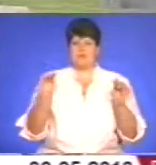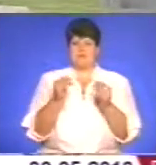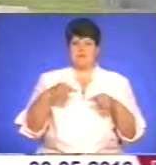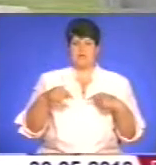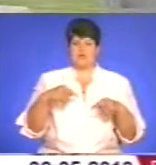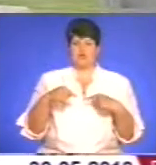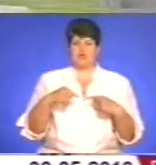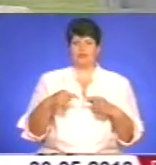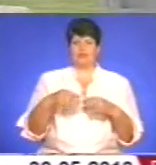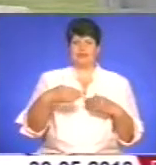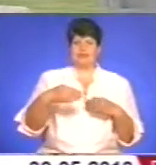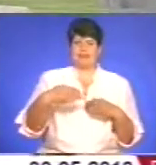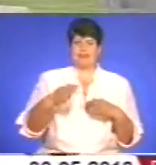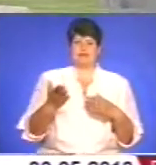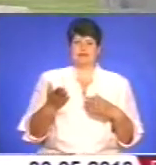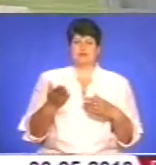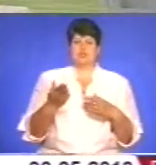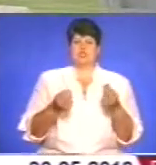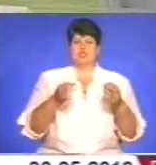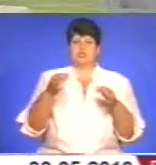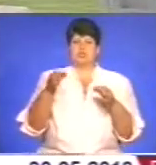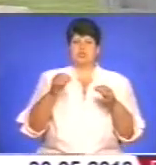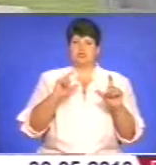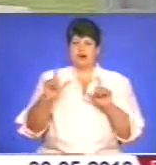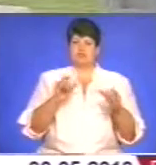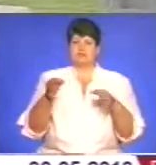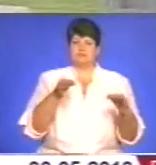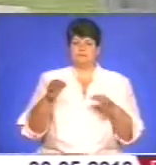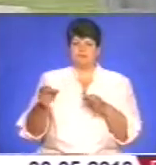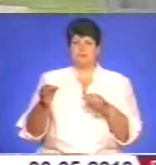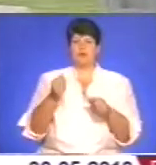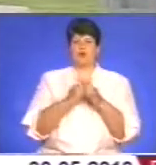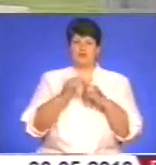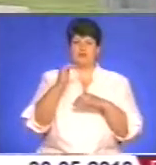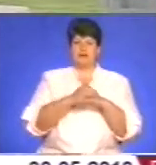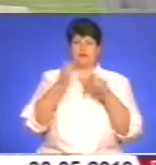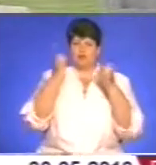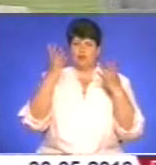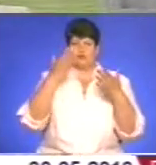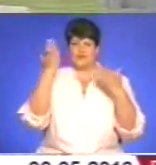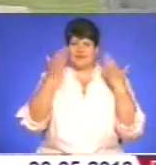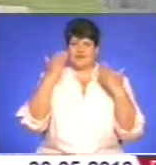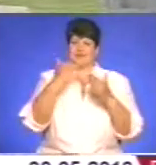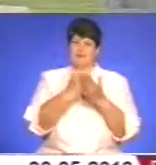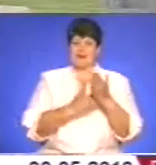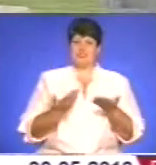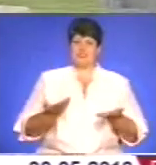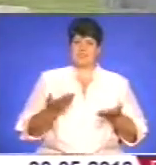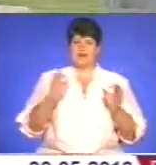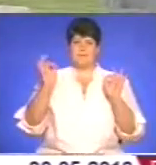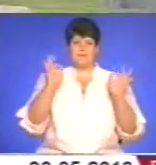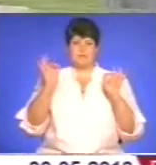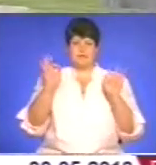настільний теніс, шашки, шахмати. Кожен вечір культурна розважальна програма, жива музика, з якими